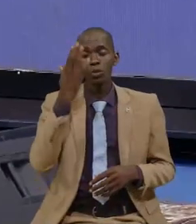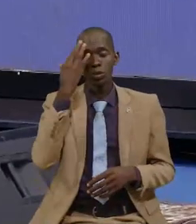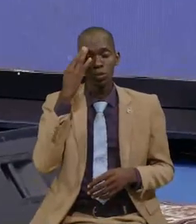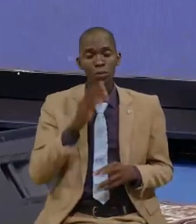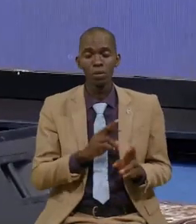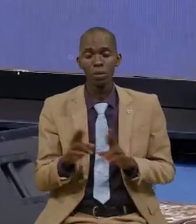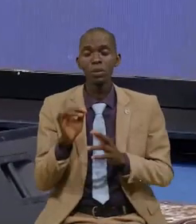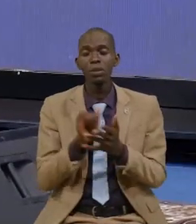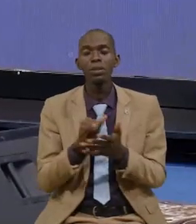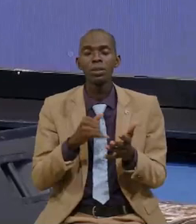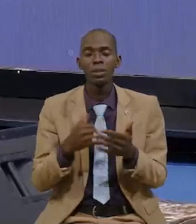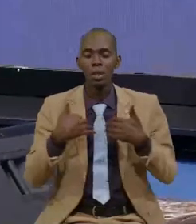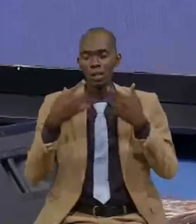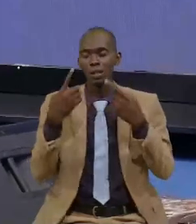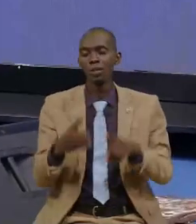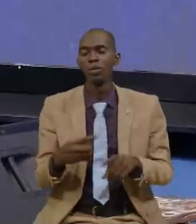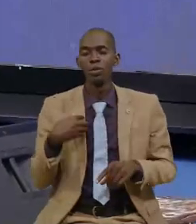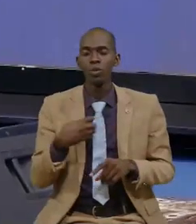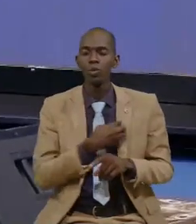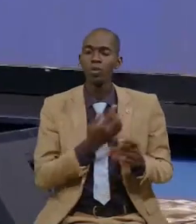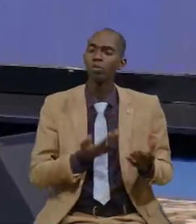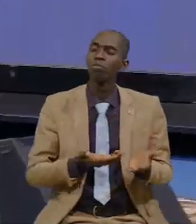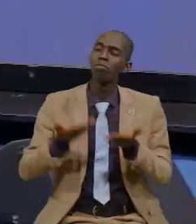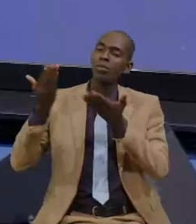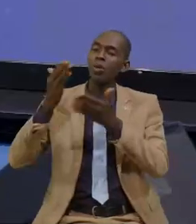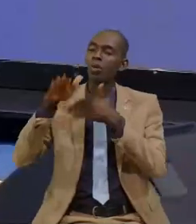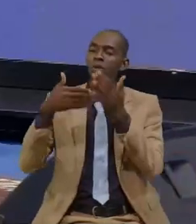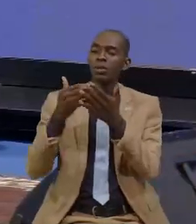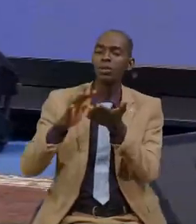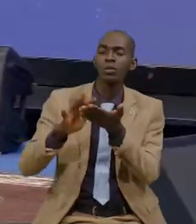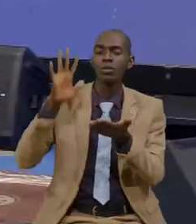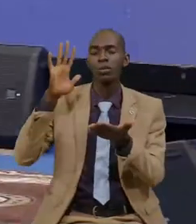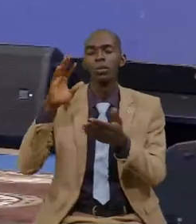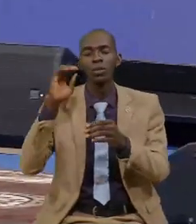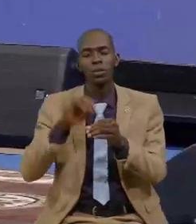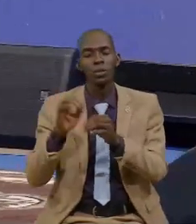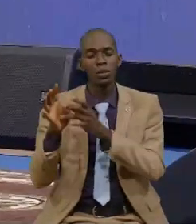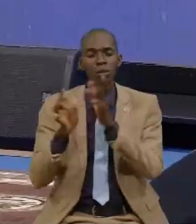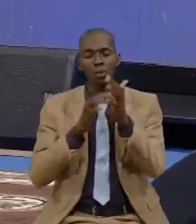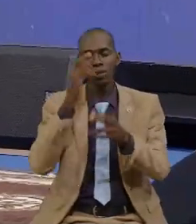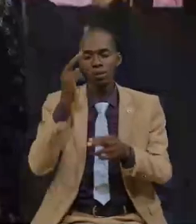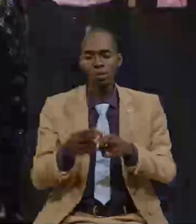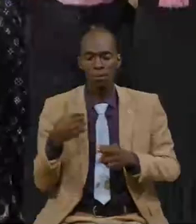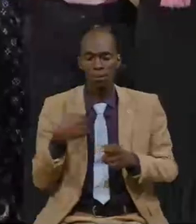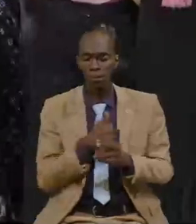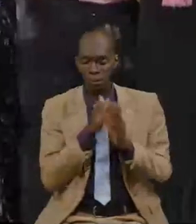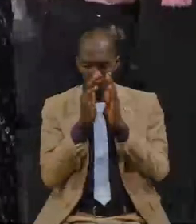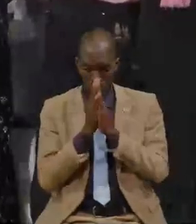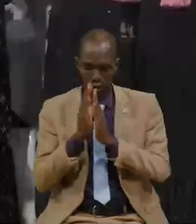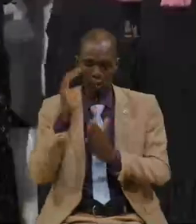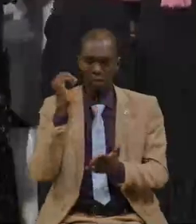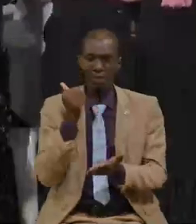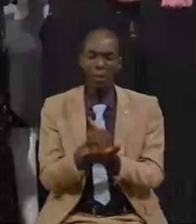déjà que c'est fait et nous te donnons toute la gloire au nom de Jésus,